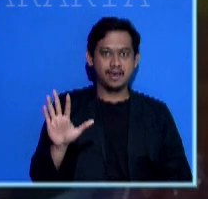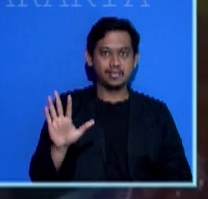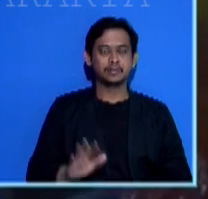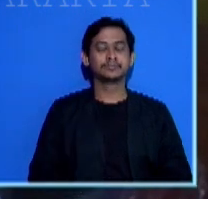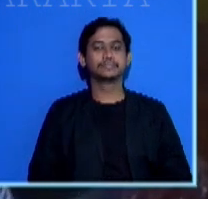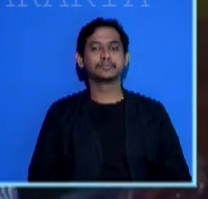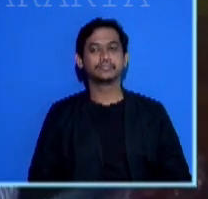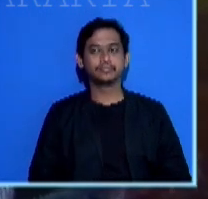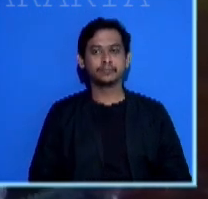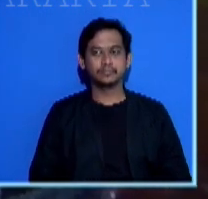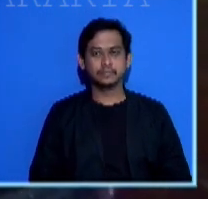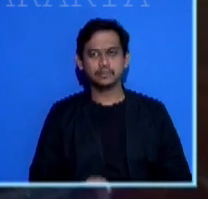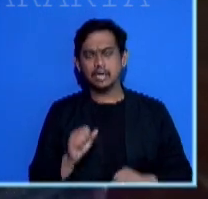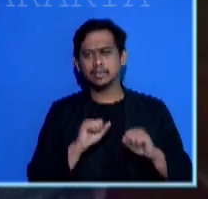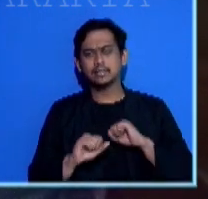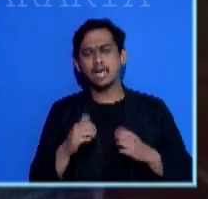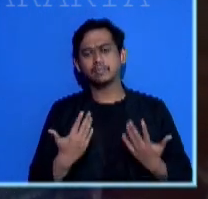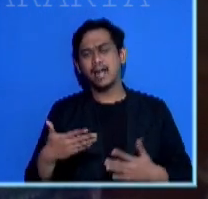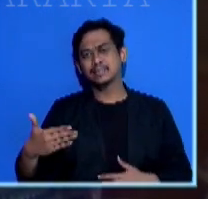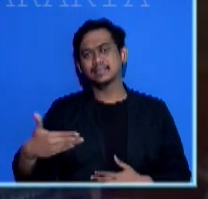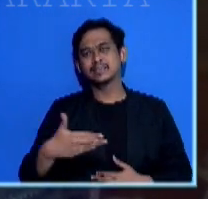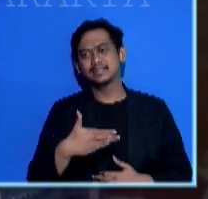30 us Bu